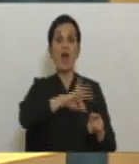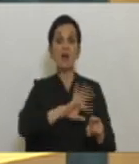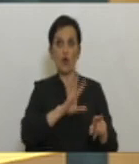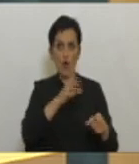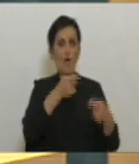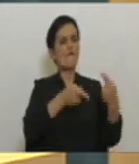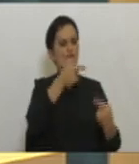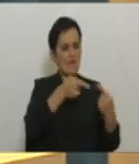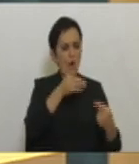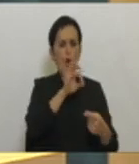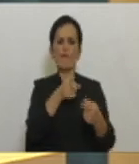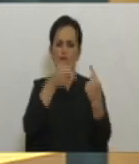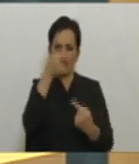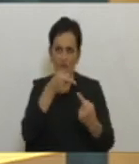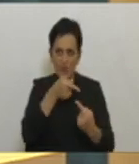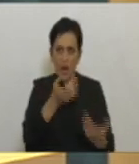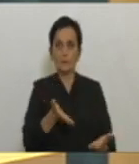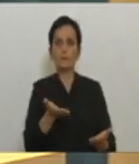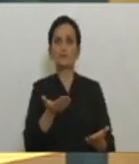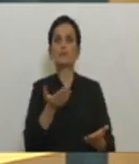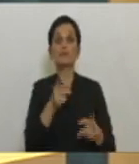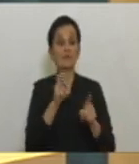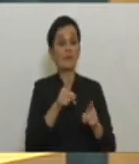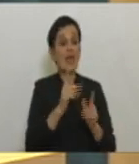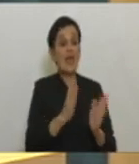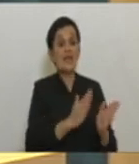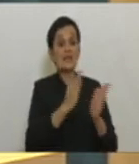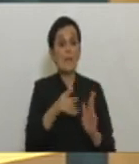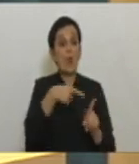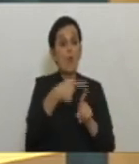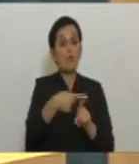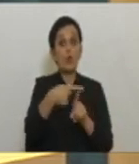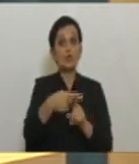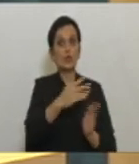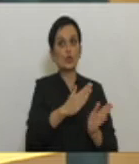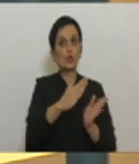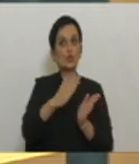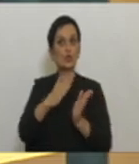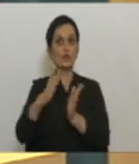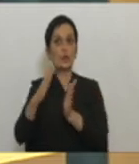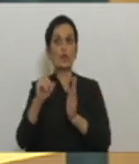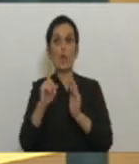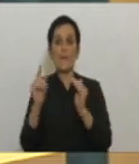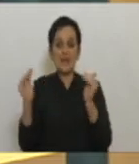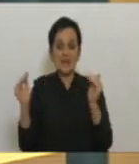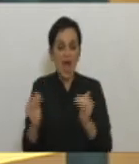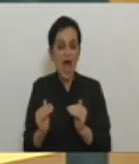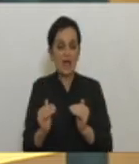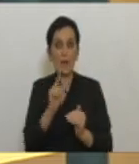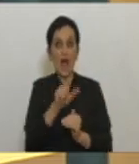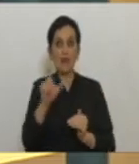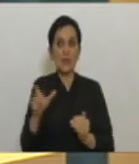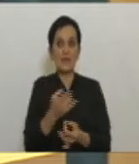ვიკამათოთ ამით ზებზე ვიკამათოთ იცი რა ამ ტემპს ამ პოზიტიური დინამიკის რომ ნაკლები ადამიანი იყოს